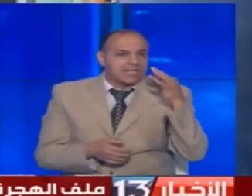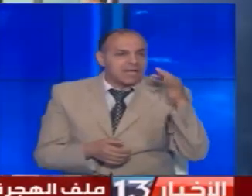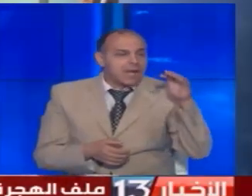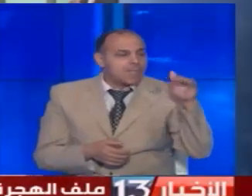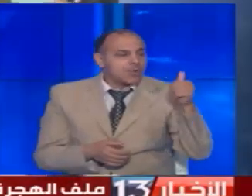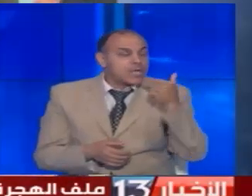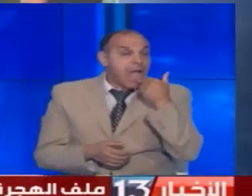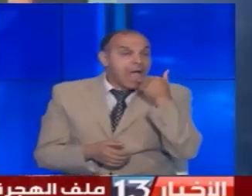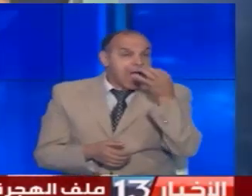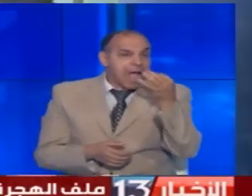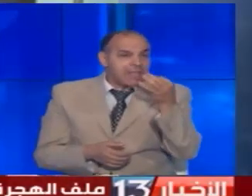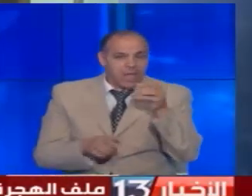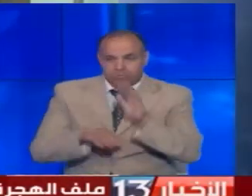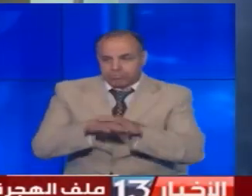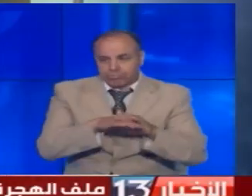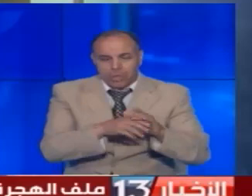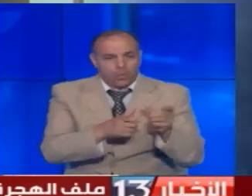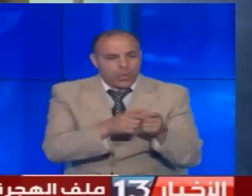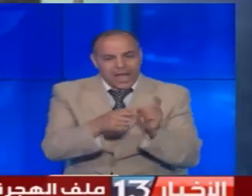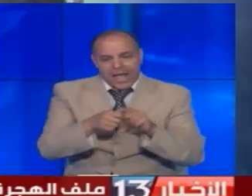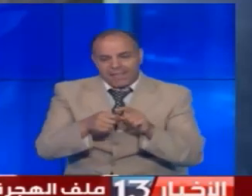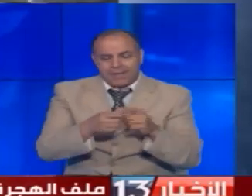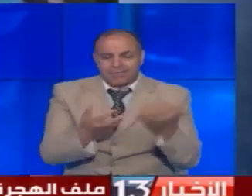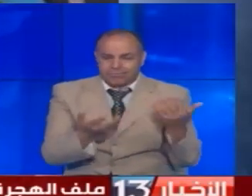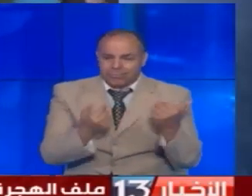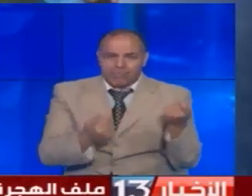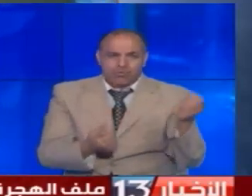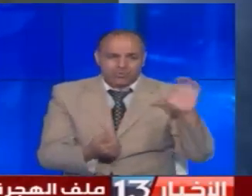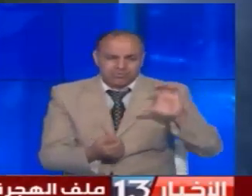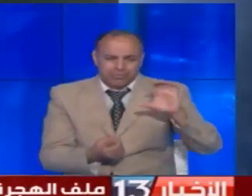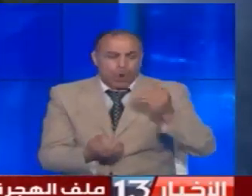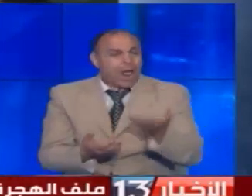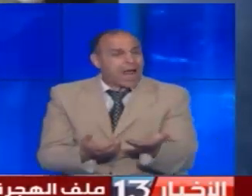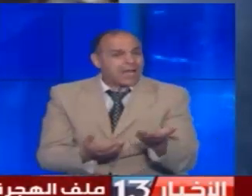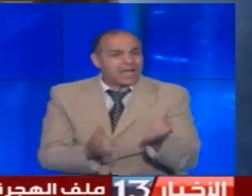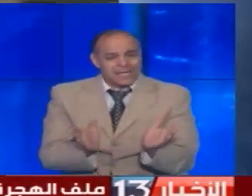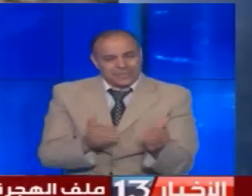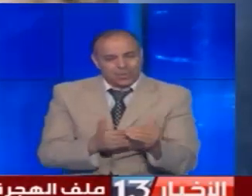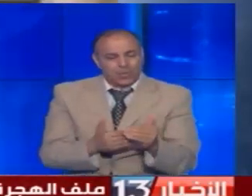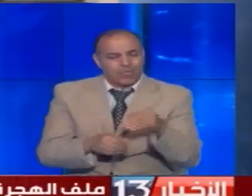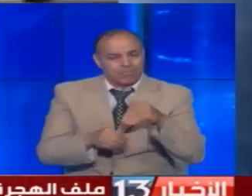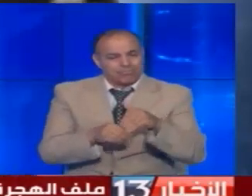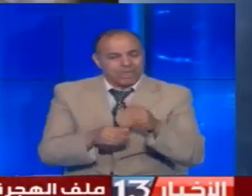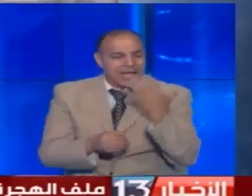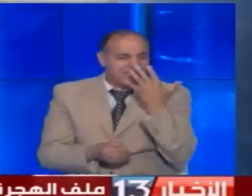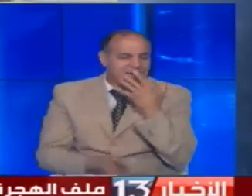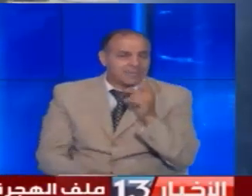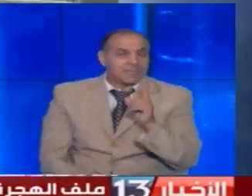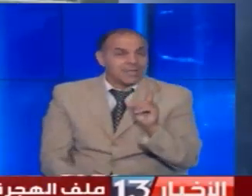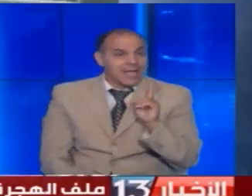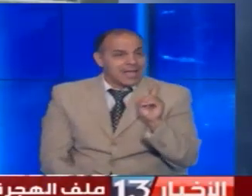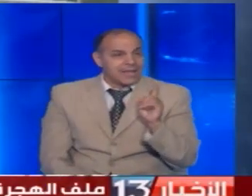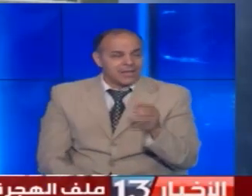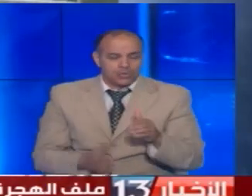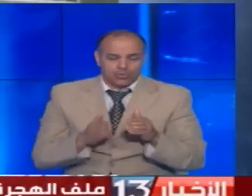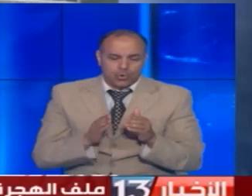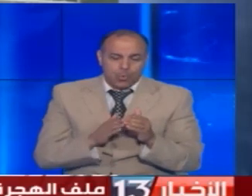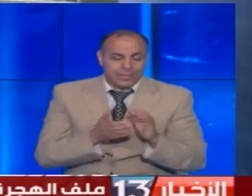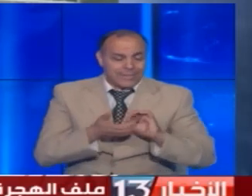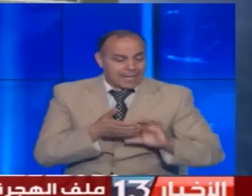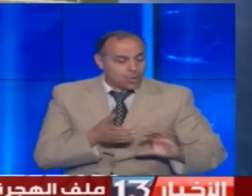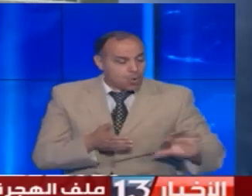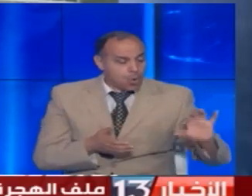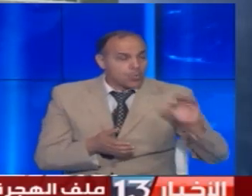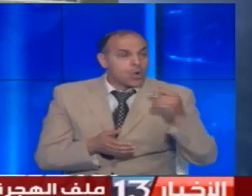موغيريني، حثت الدول الأعضاء على ضخ المزيد من الأموال في صندوق ائتمان إفريقي، حيث يتطلع الاتحاد